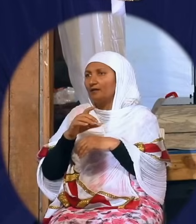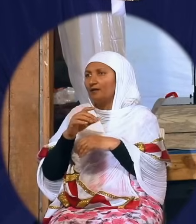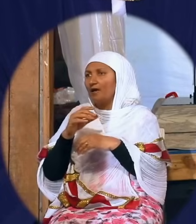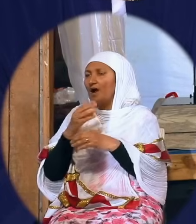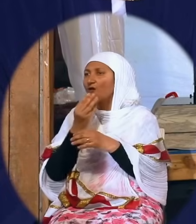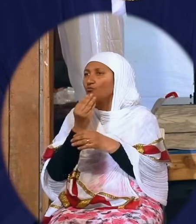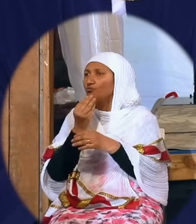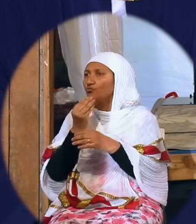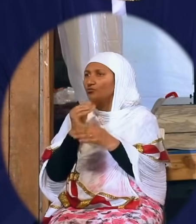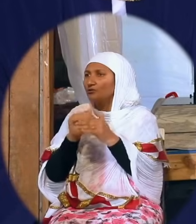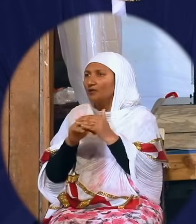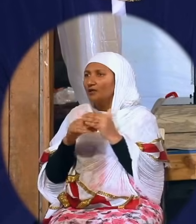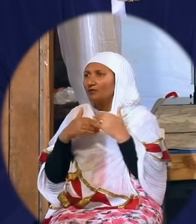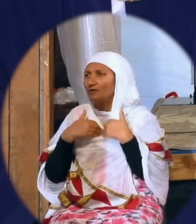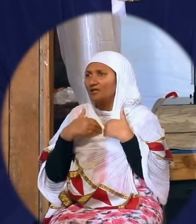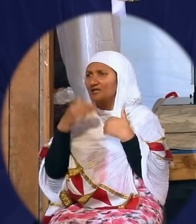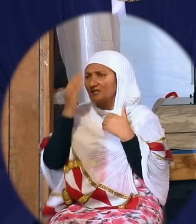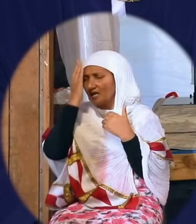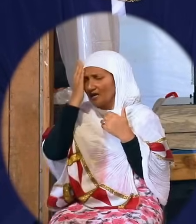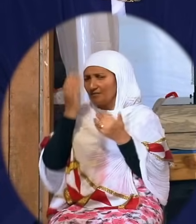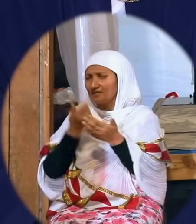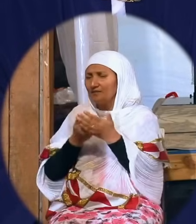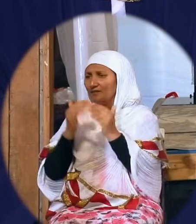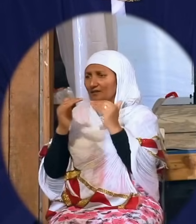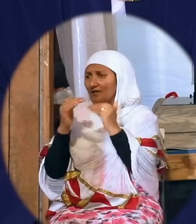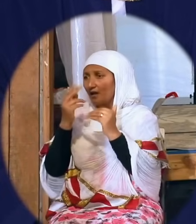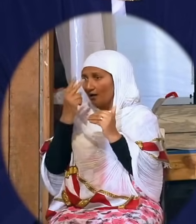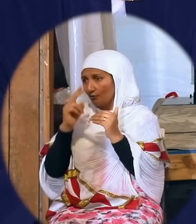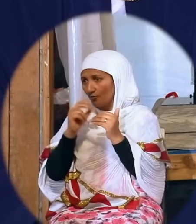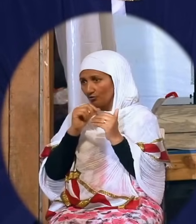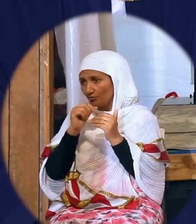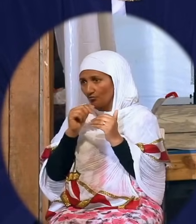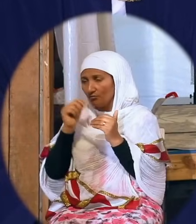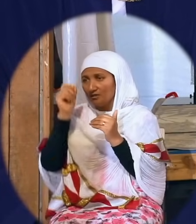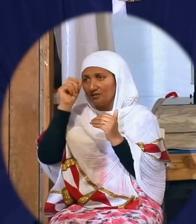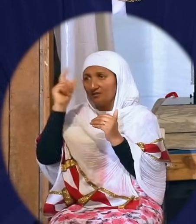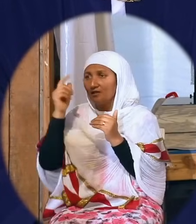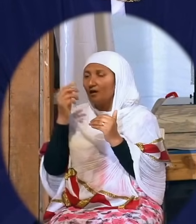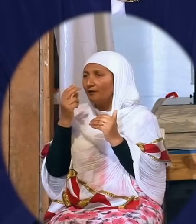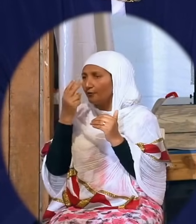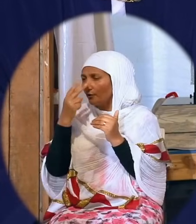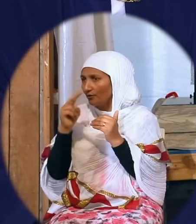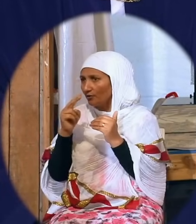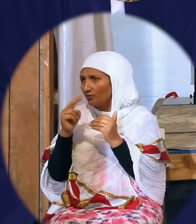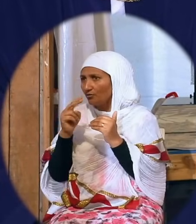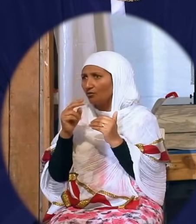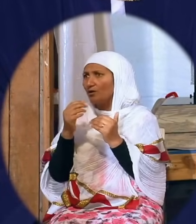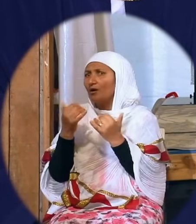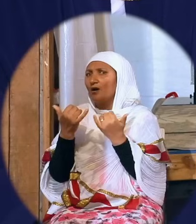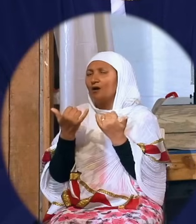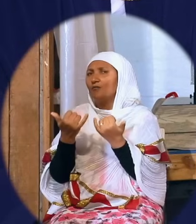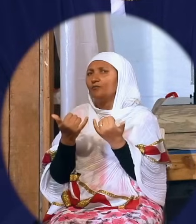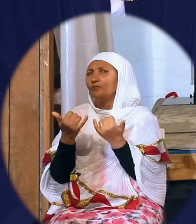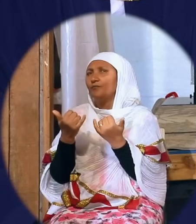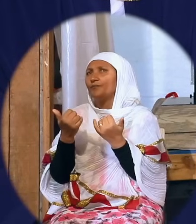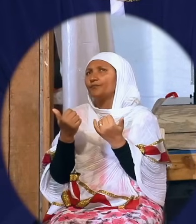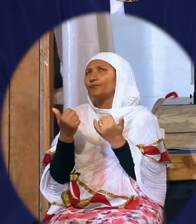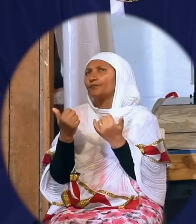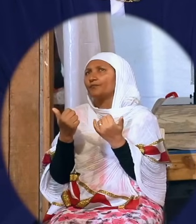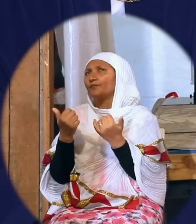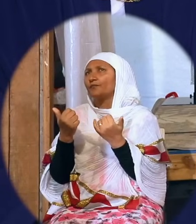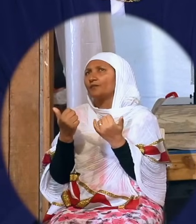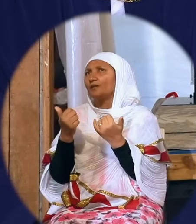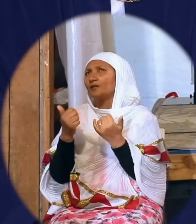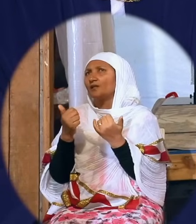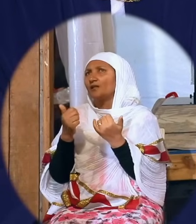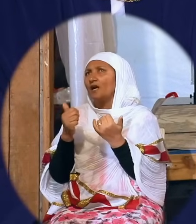አይሁድ ውስጥ ያለው እስኪ እንዲያውም እስራኤል በዚያ መጠን አላየኋቸውም እኔ እዛ እንዳየኋቸው ማለት ነው። አውሮፓ ያን ያህል ዓመት ኖረው